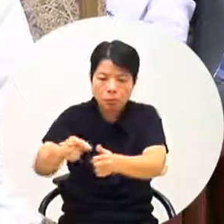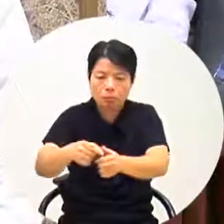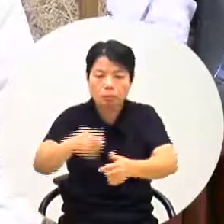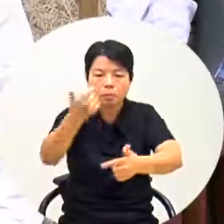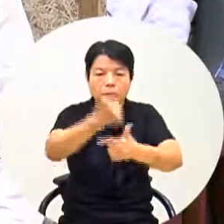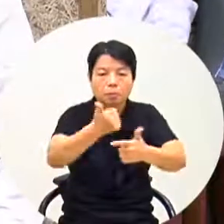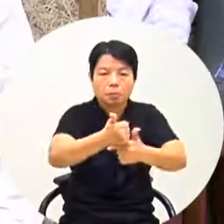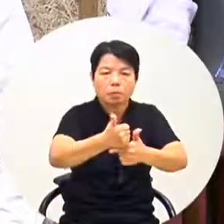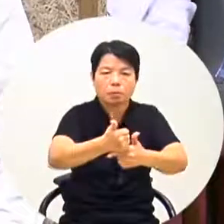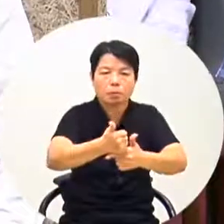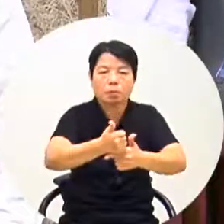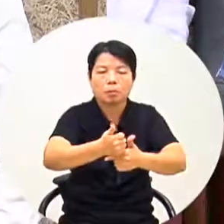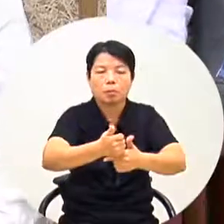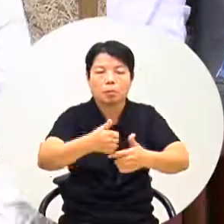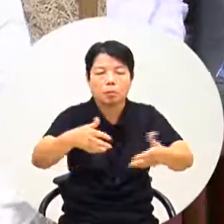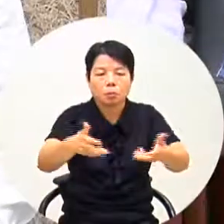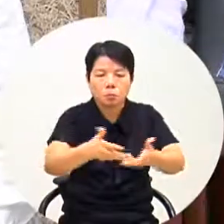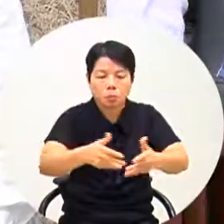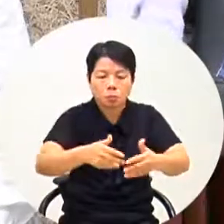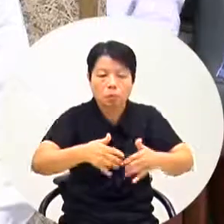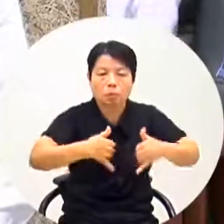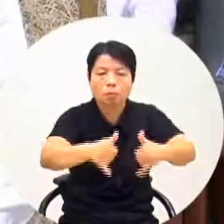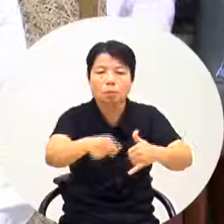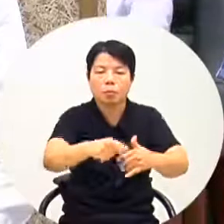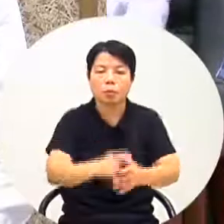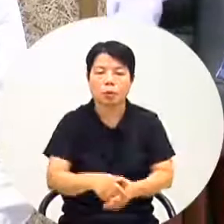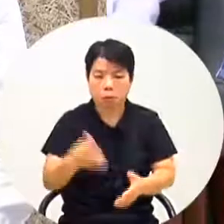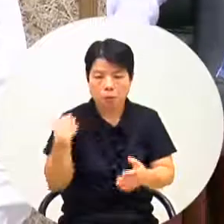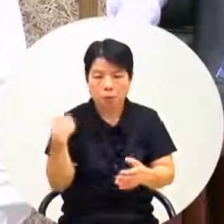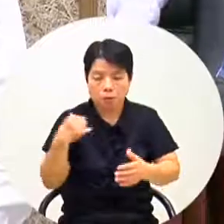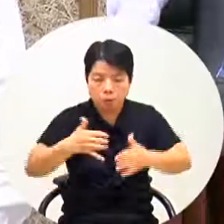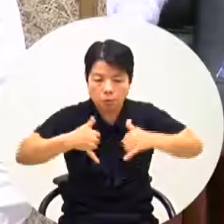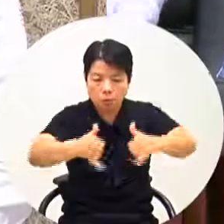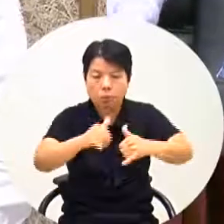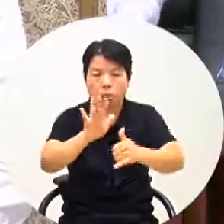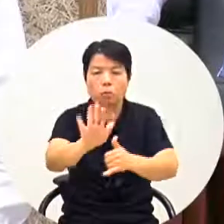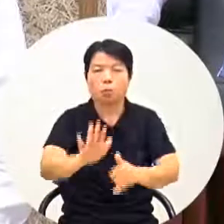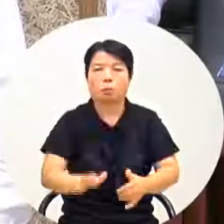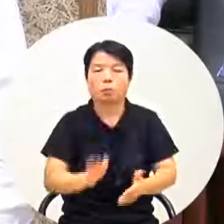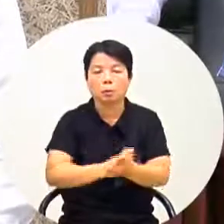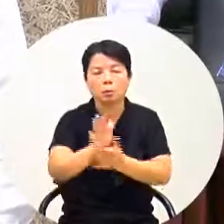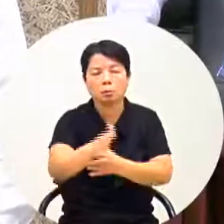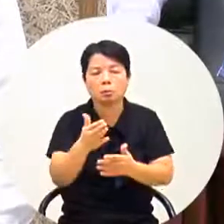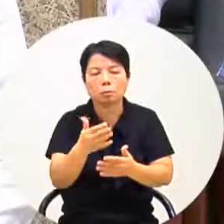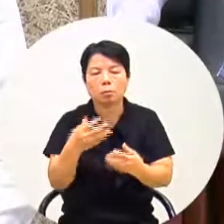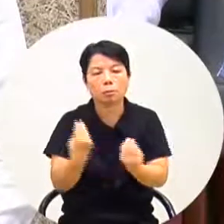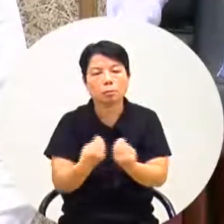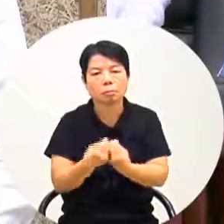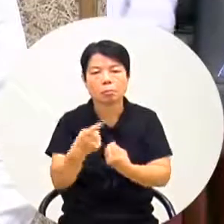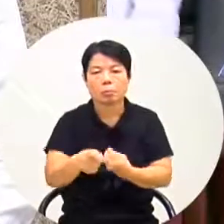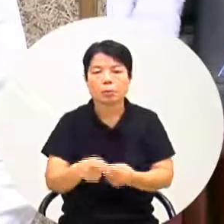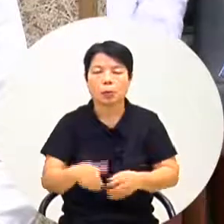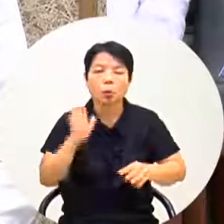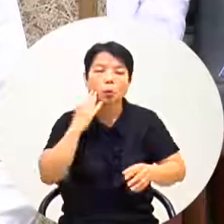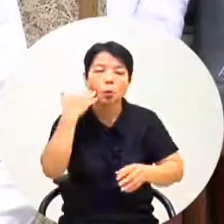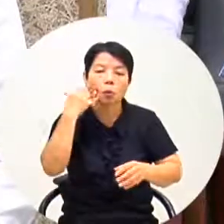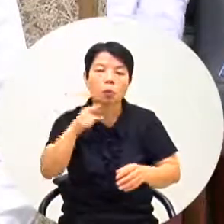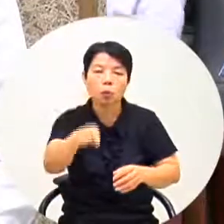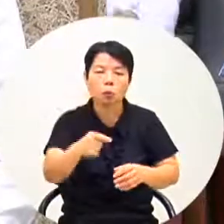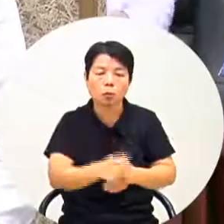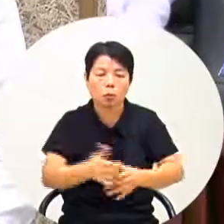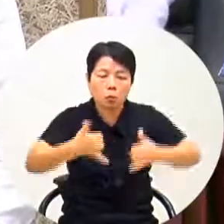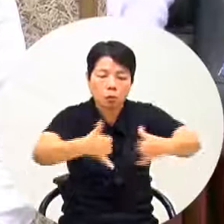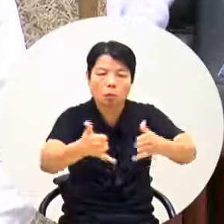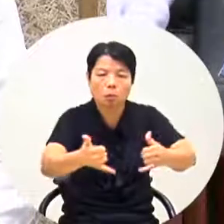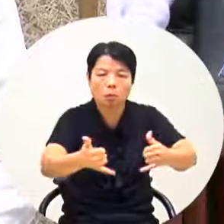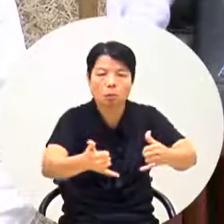以讲，大家咧，伊阿咧关心讲，咱现有巷道未来安怎？啊，你啊，现有巷道无伊，啊，遐厝变作违法的，